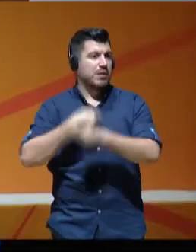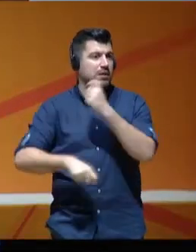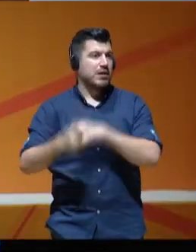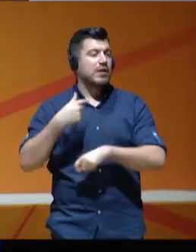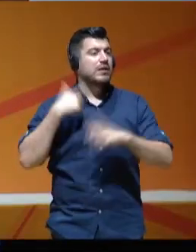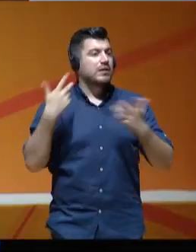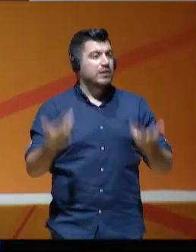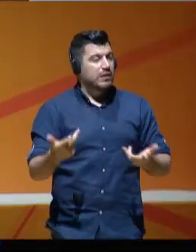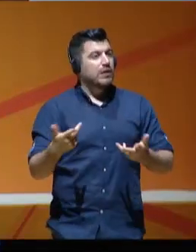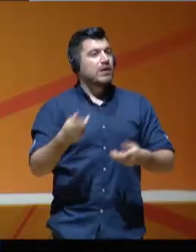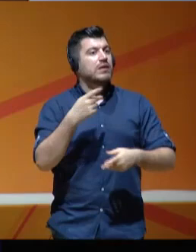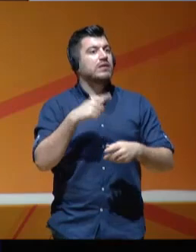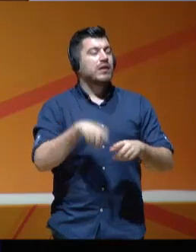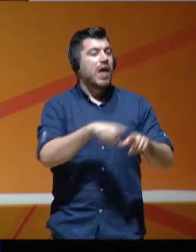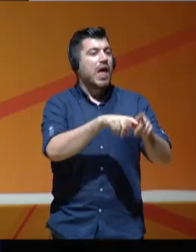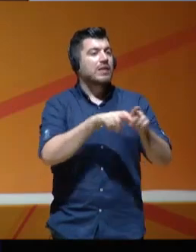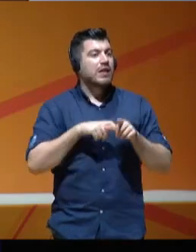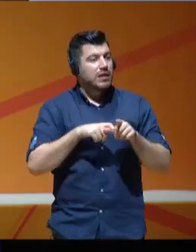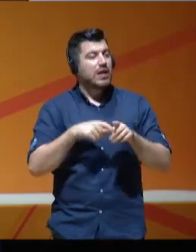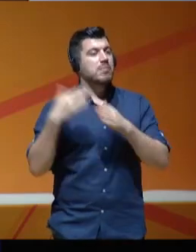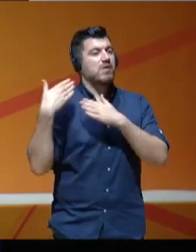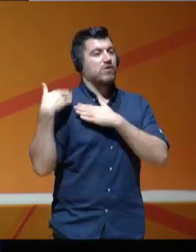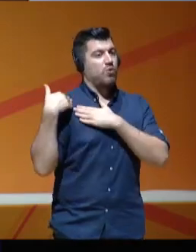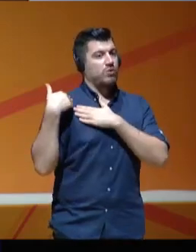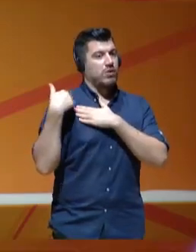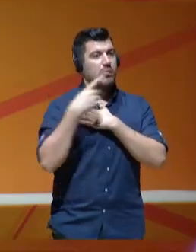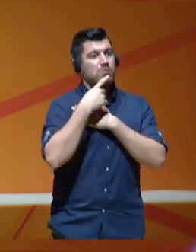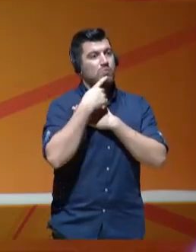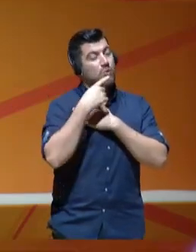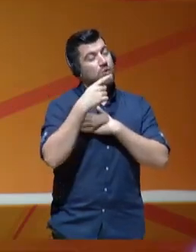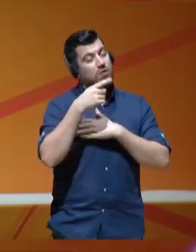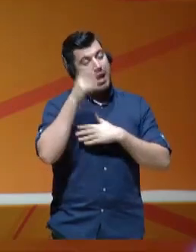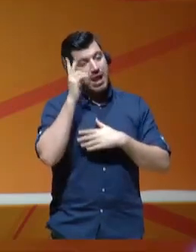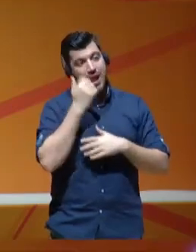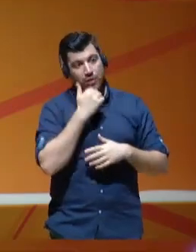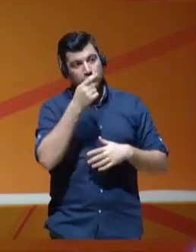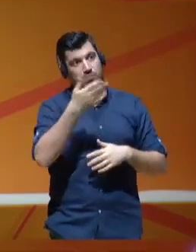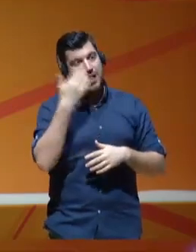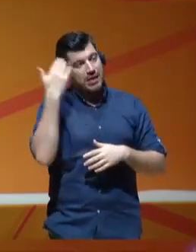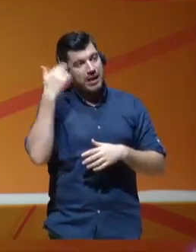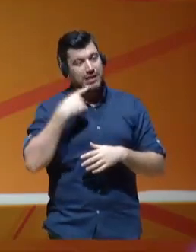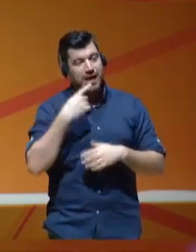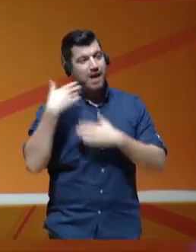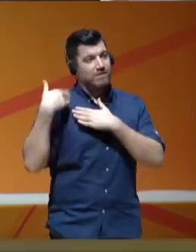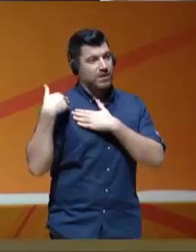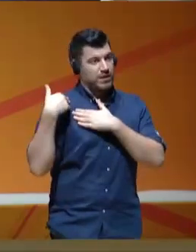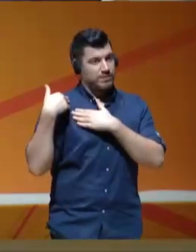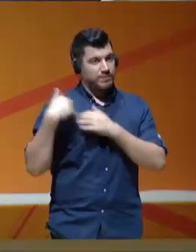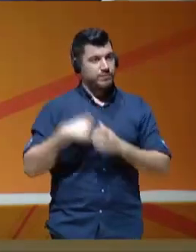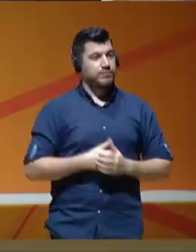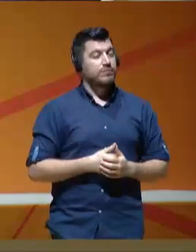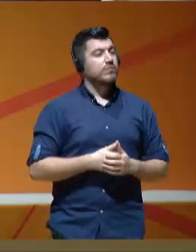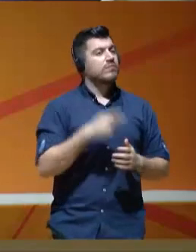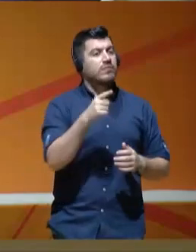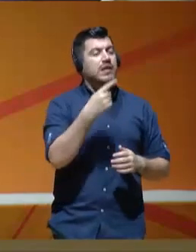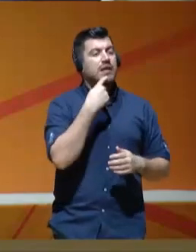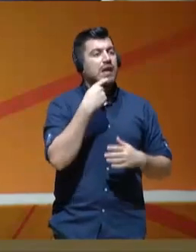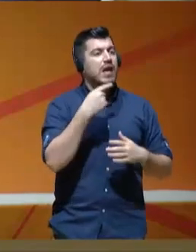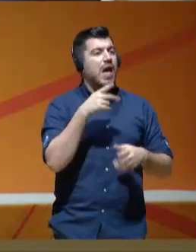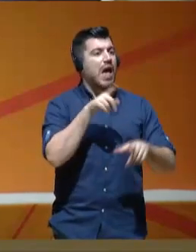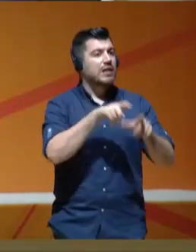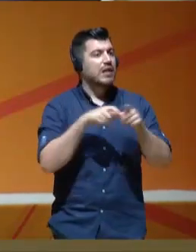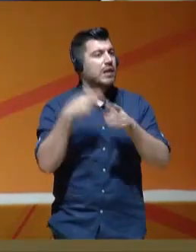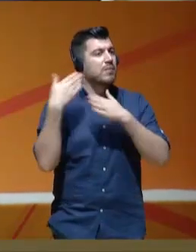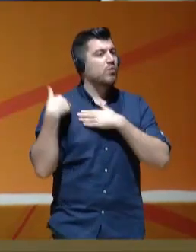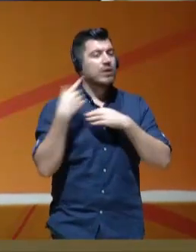εταιρική υπευθυνότητα, που κακώς τη λέγατε ευθύνη στο παρελθόν. Λοιπόν, η εταιρική υπευθυνότητα θα πει ότι έχει ένα κοινωνικό σύνολο που έχει τη δικά